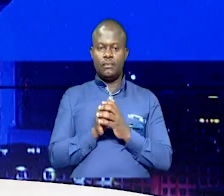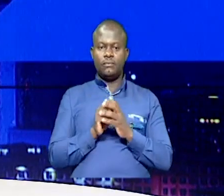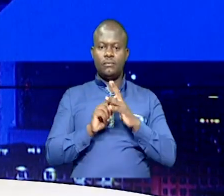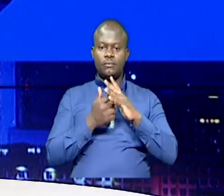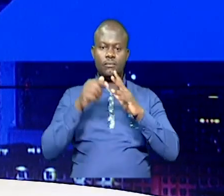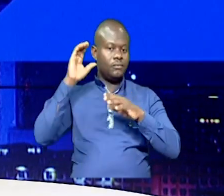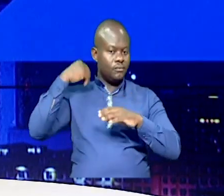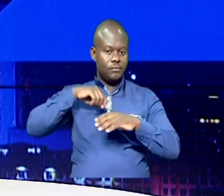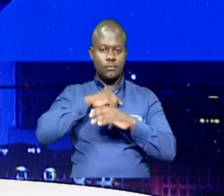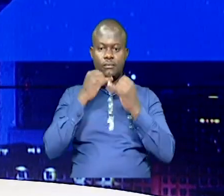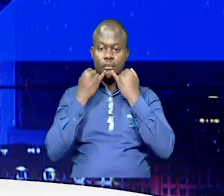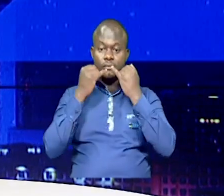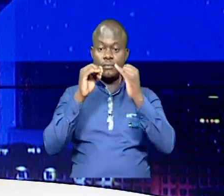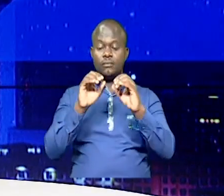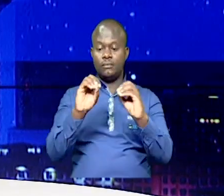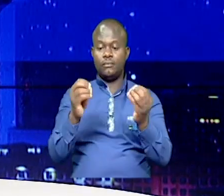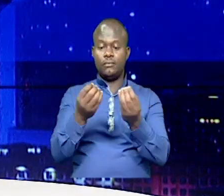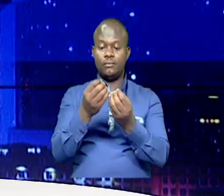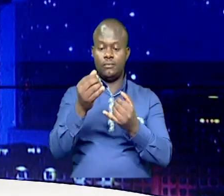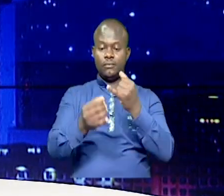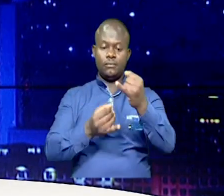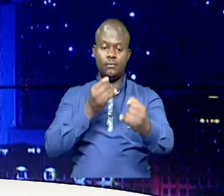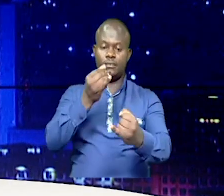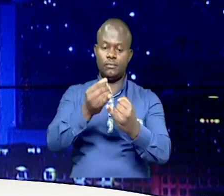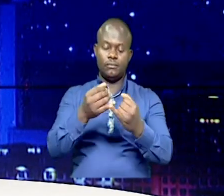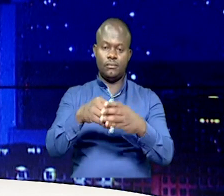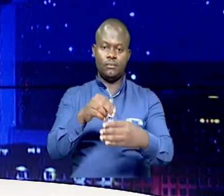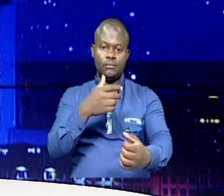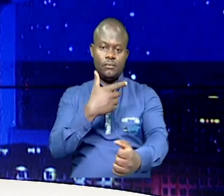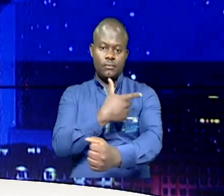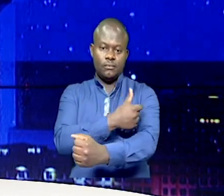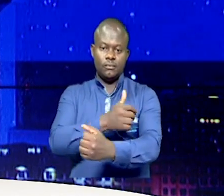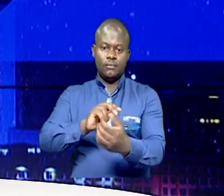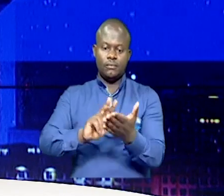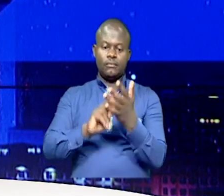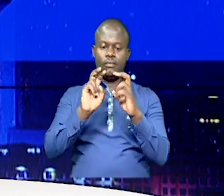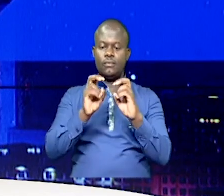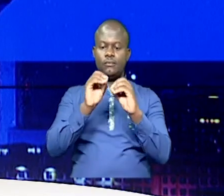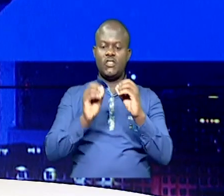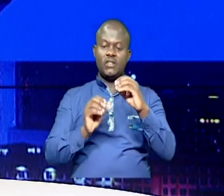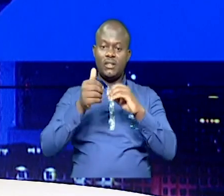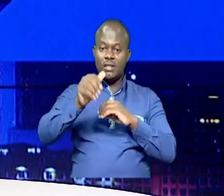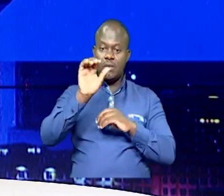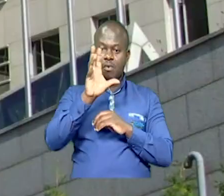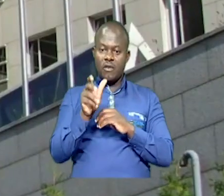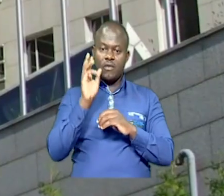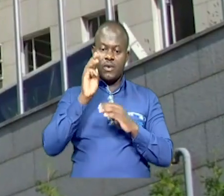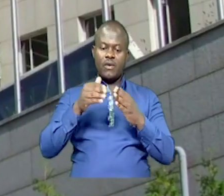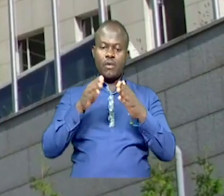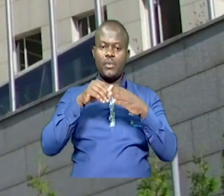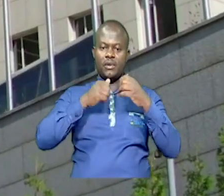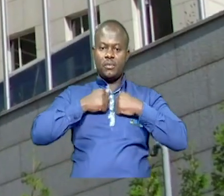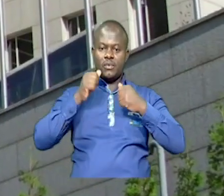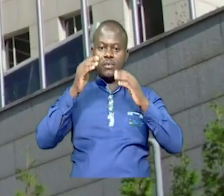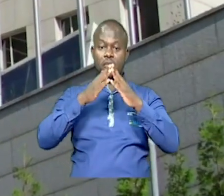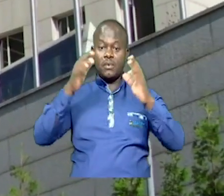Mugutangira amakuru reka tubabwire ko umuryango mpuzamahanga mu by'inkingo wemeje ko icyicaro cyawo muri Afurika kizafungurwa mu Rwanda mu